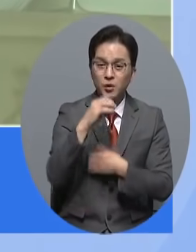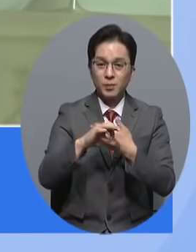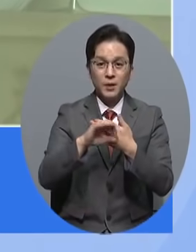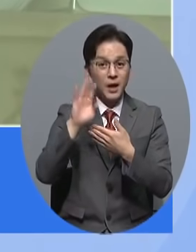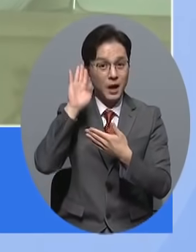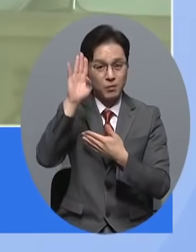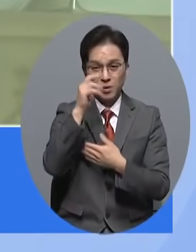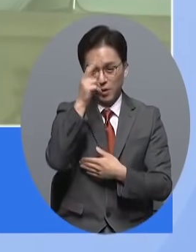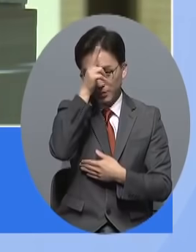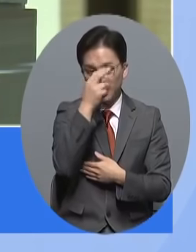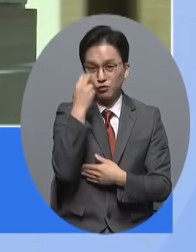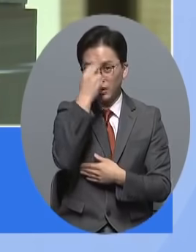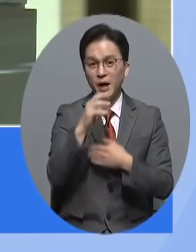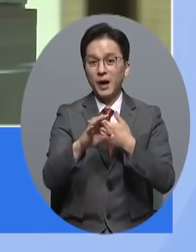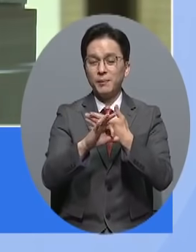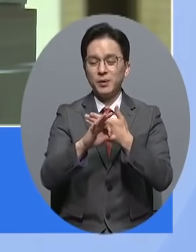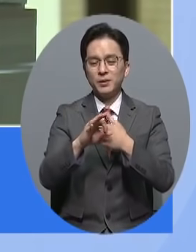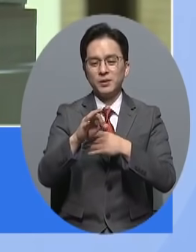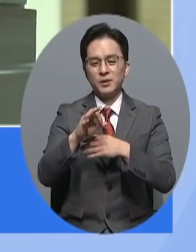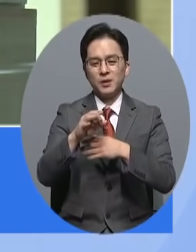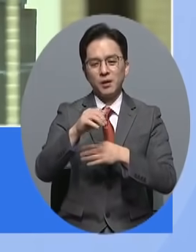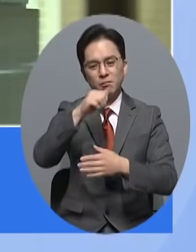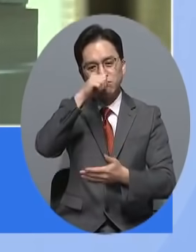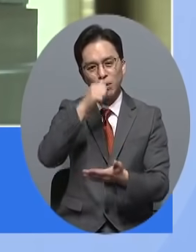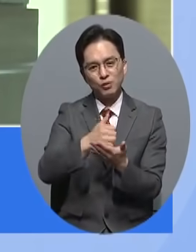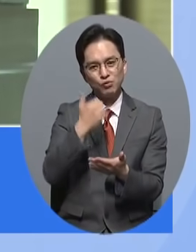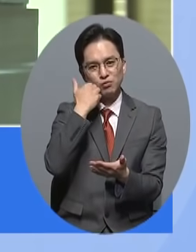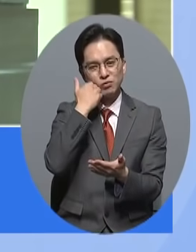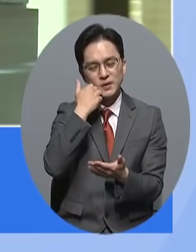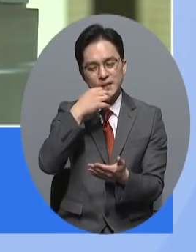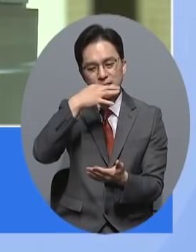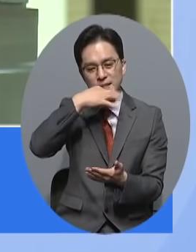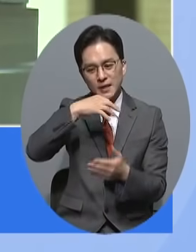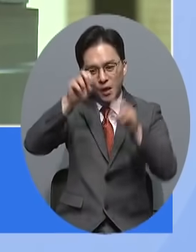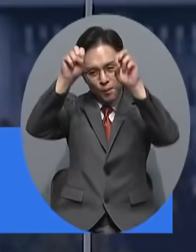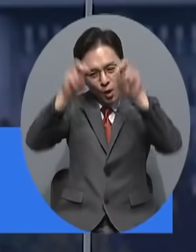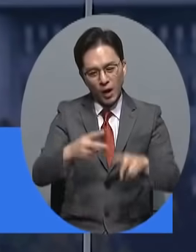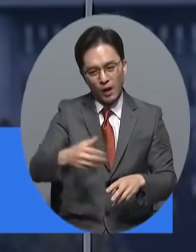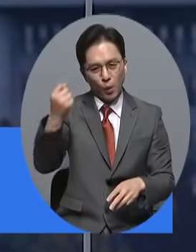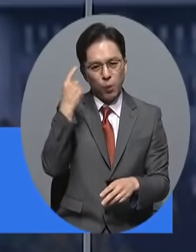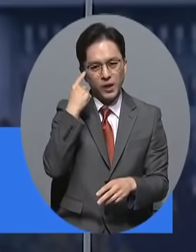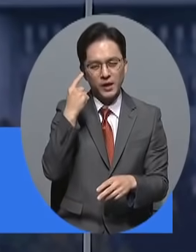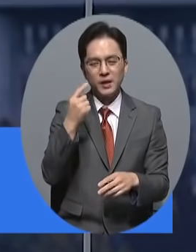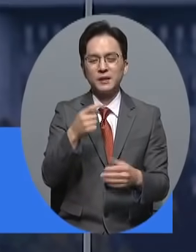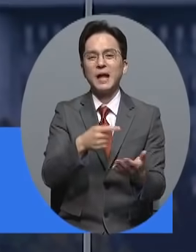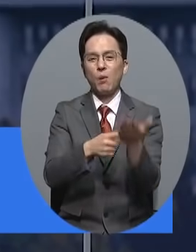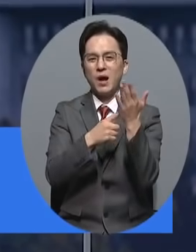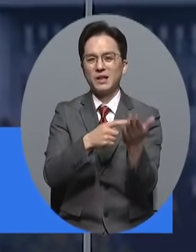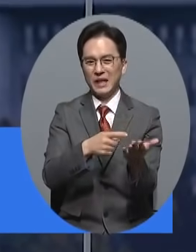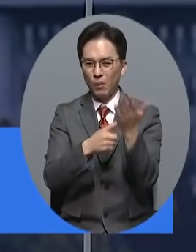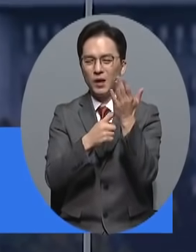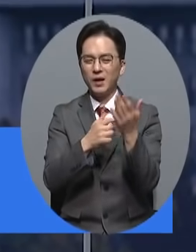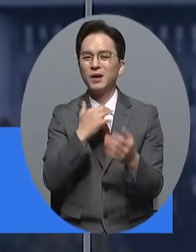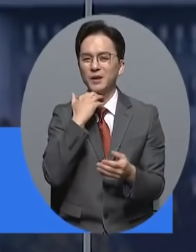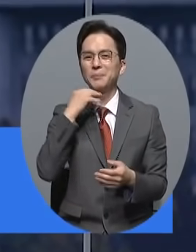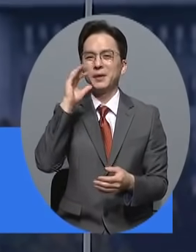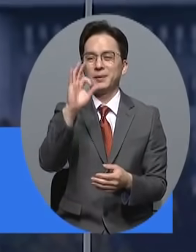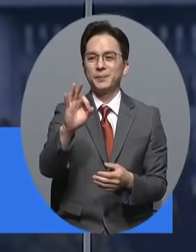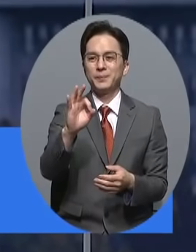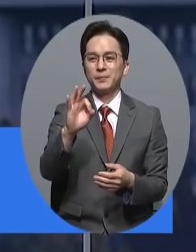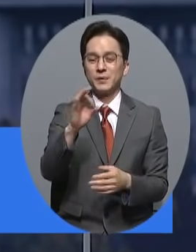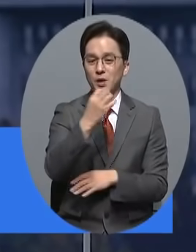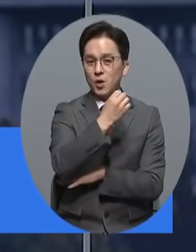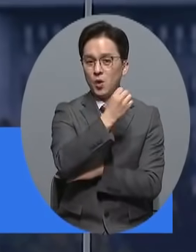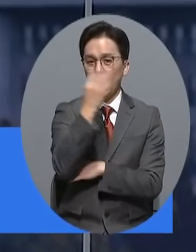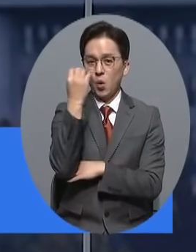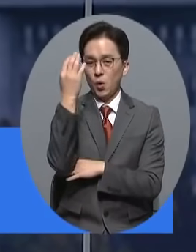생각을 합니다. 그렇기 예. 때문에 자꾸 이렇게 저는 이제까지 나온 것도 빙산의 일각이라고 저는 추정이 되고요. 앞으로 그렇기 때문에 언론의 이런 취재뿐만